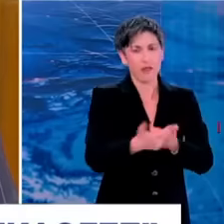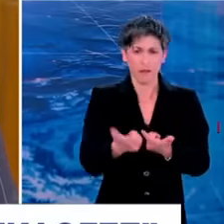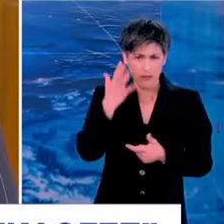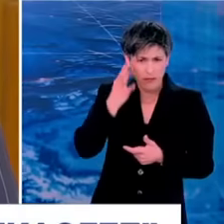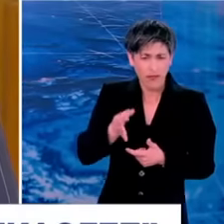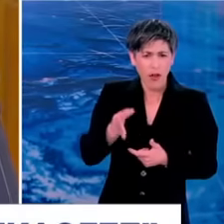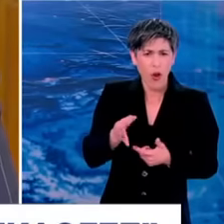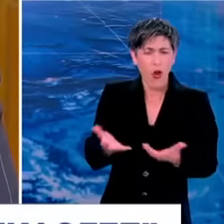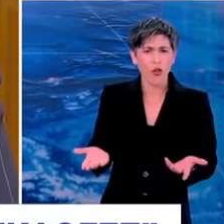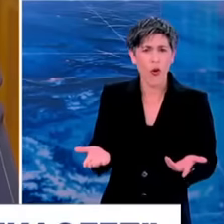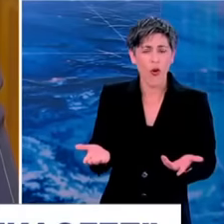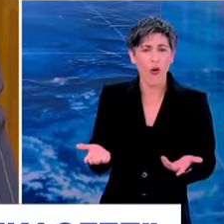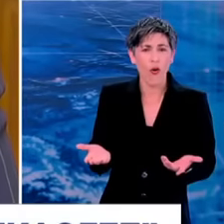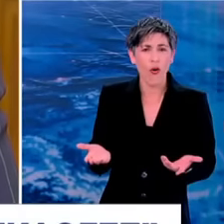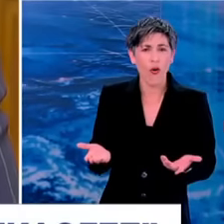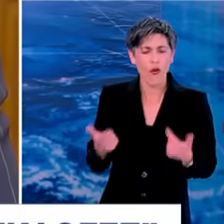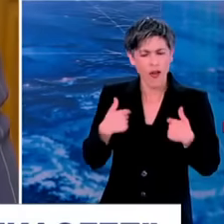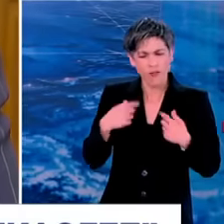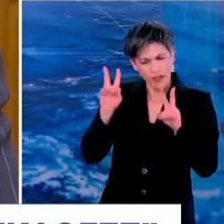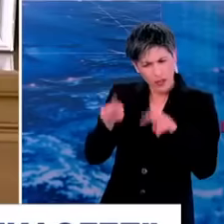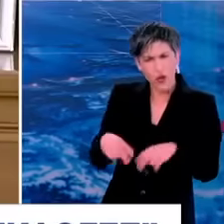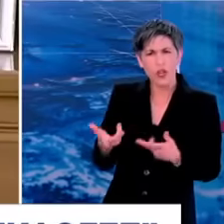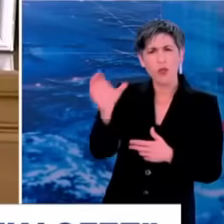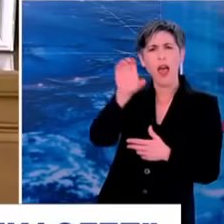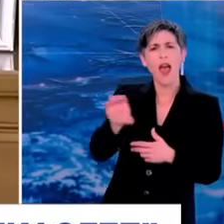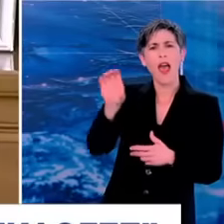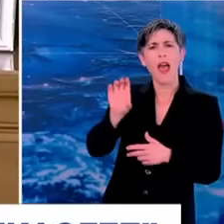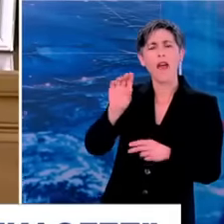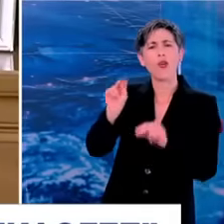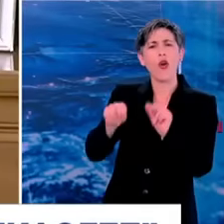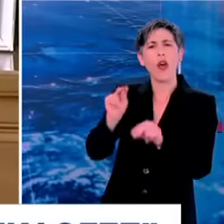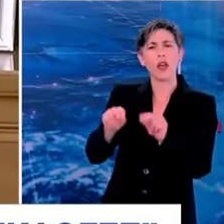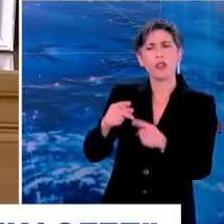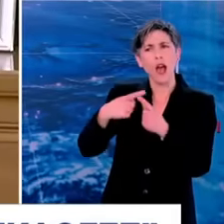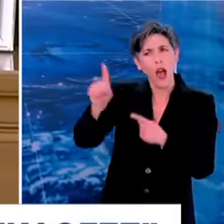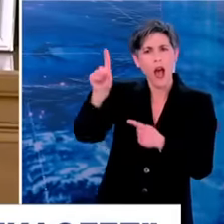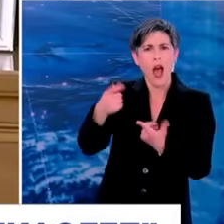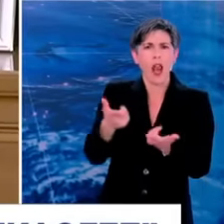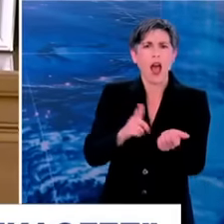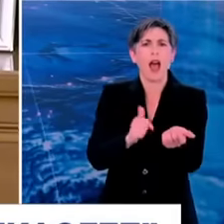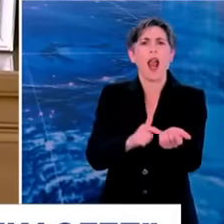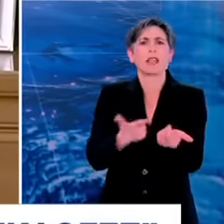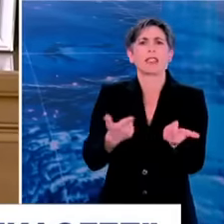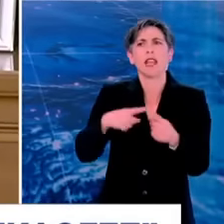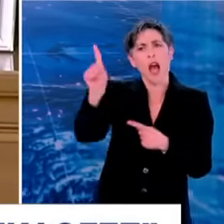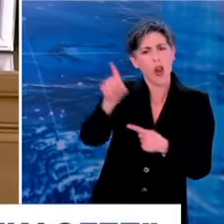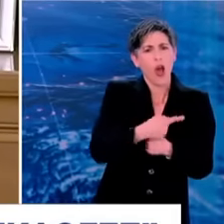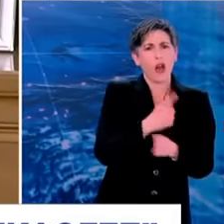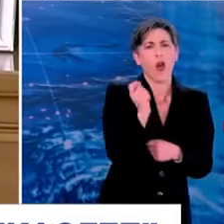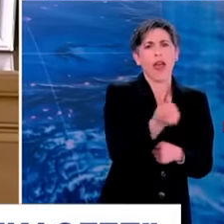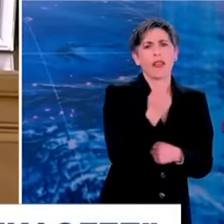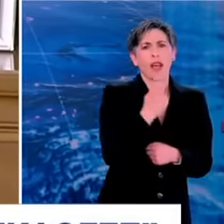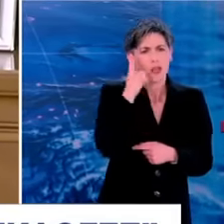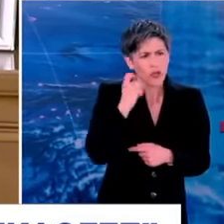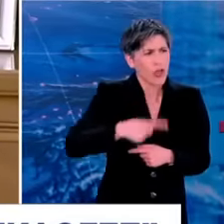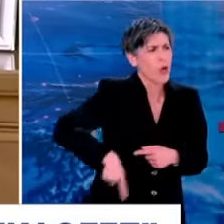στιγμή που αναγνωρίζουμε ότι οι ευρωεκλογές από τη φύση τους έχουν κάποια διαφορετικά χαρακτηριστικά από την εθνική κάλπη. Κάτι το οποίο το γνωρίζουμε,